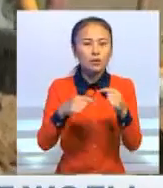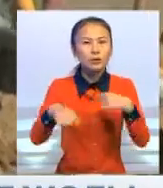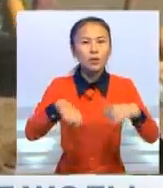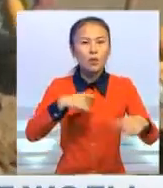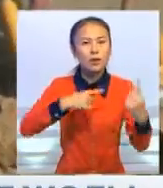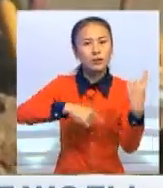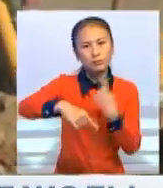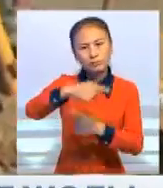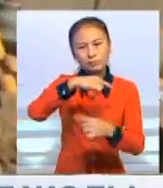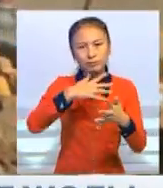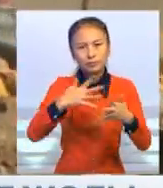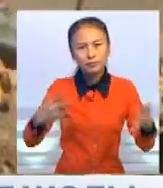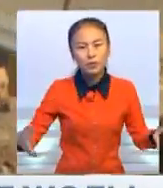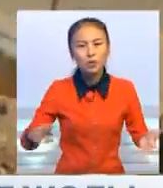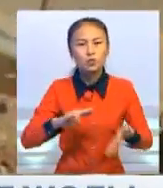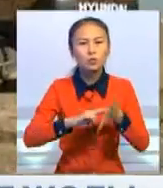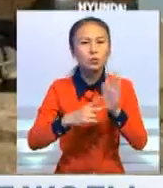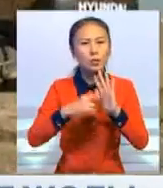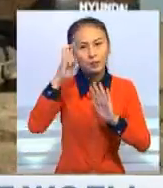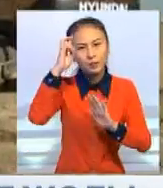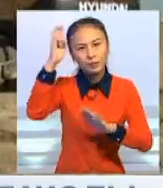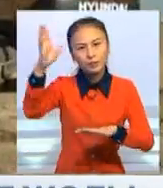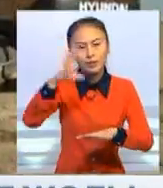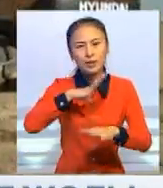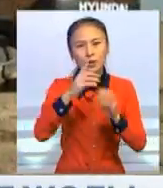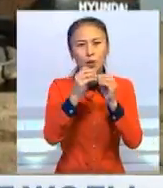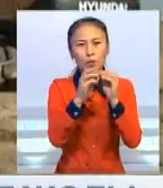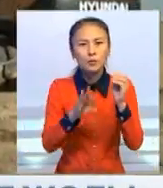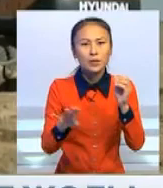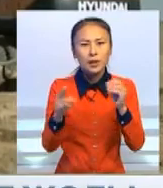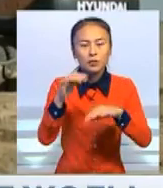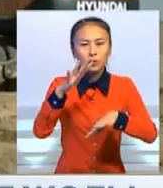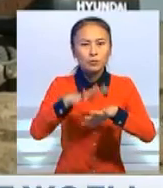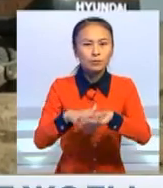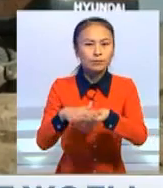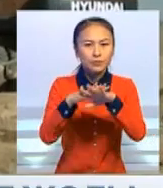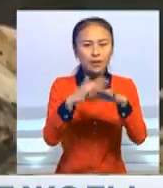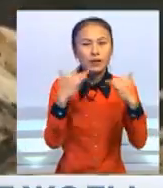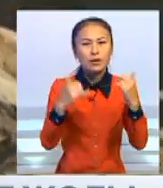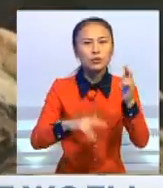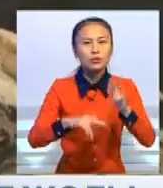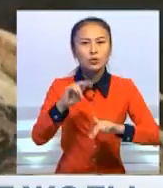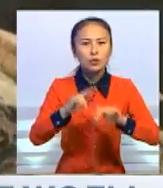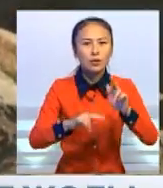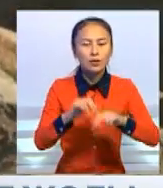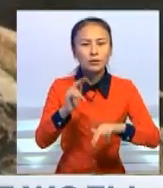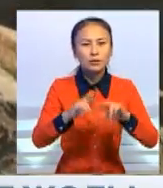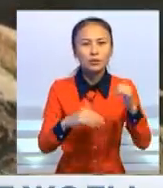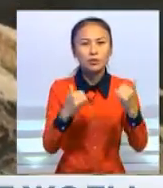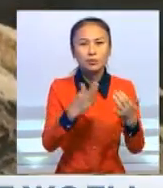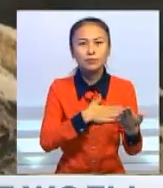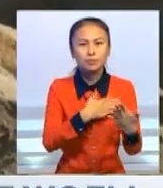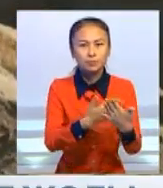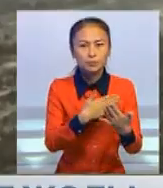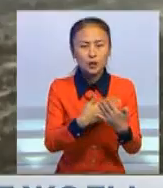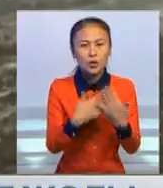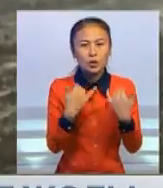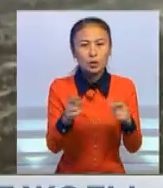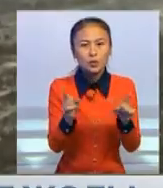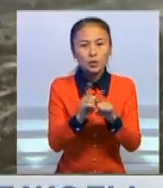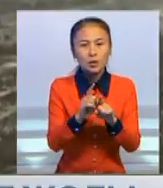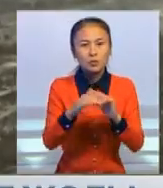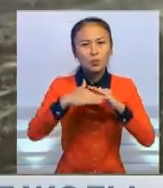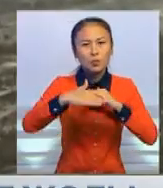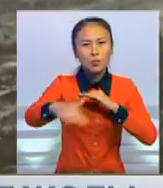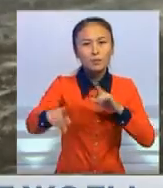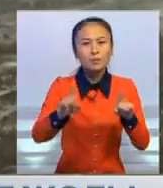тауар айналымының артуына мүмкіндік береді. Жобаға мемлекет қазынасынан 10 миллиард теңге бөлінген. Қазір құрылыс қарқынды жүріп жатыр. Жол